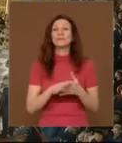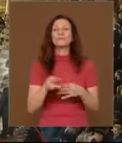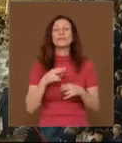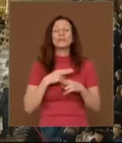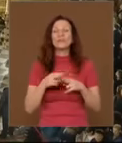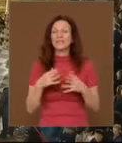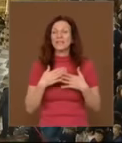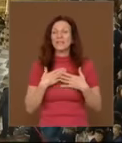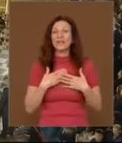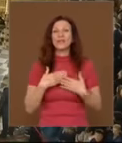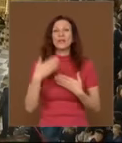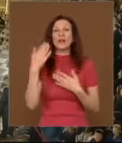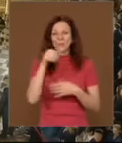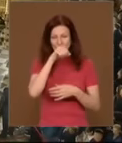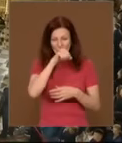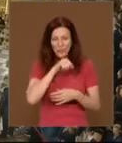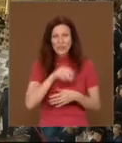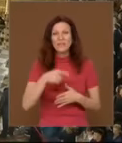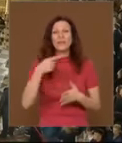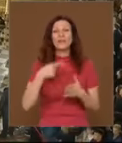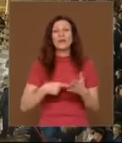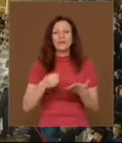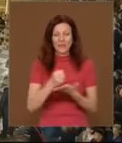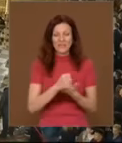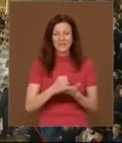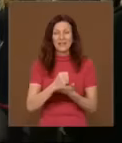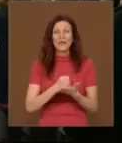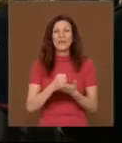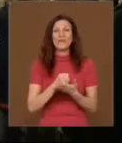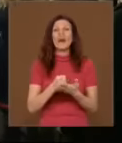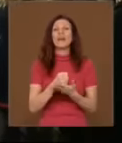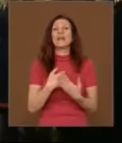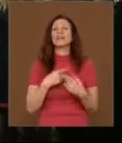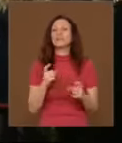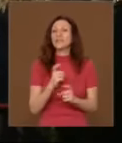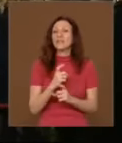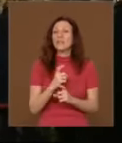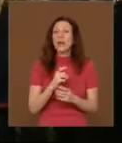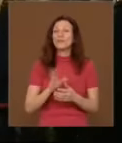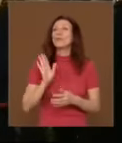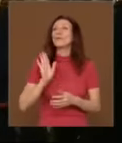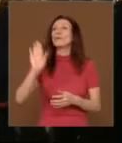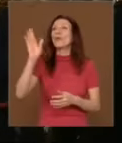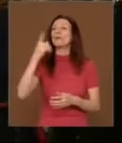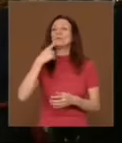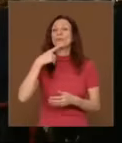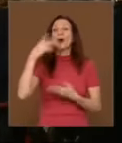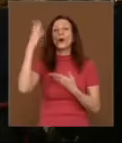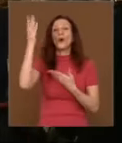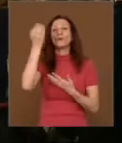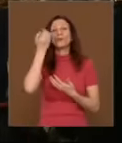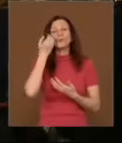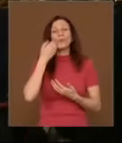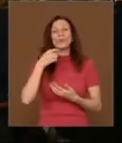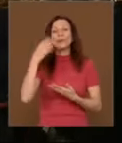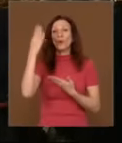Владико, прости беззаконие наше, свети и посети и изцели немощи наша, имене Твое го ради. Господи, помилуй, Господи, помилуй, Господи,